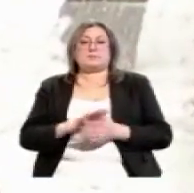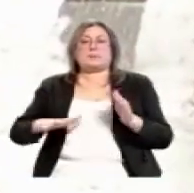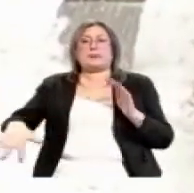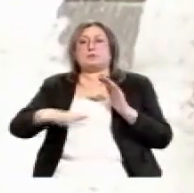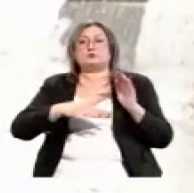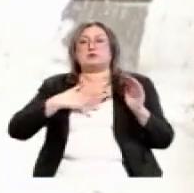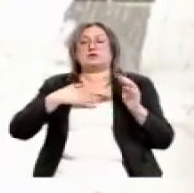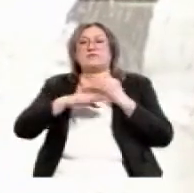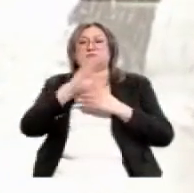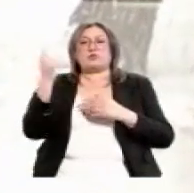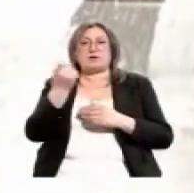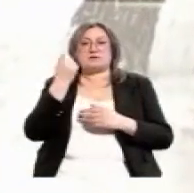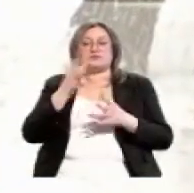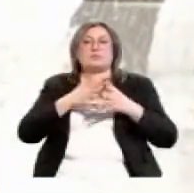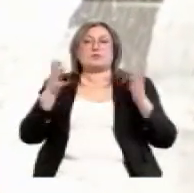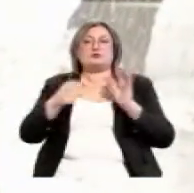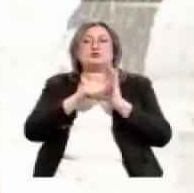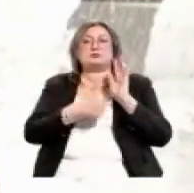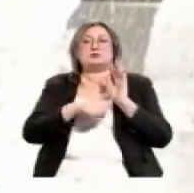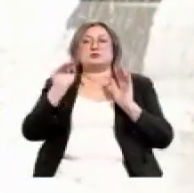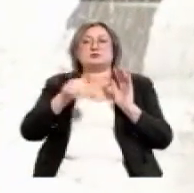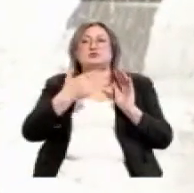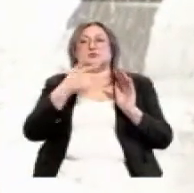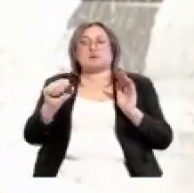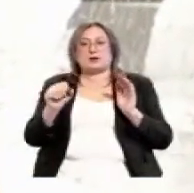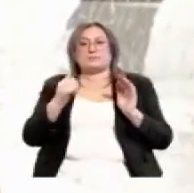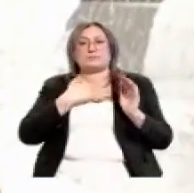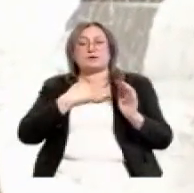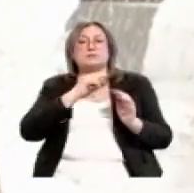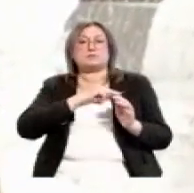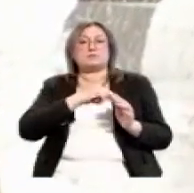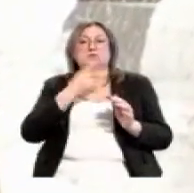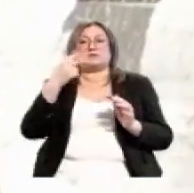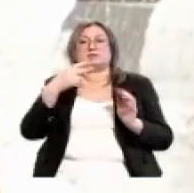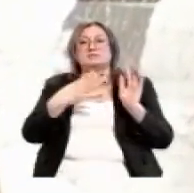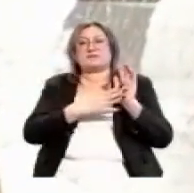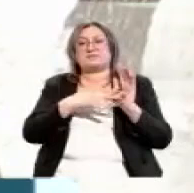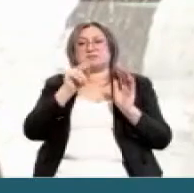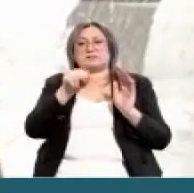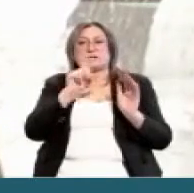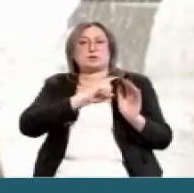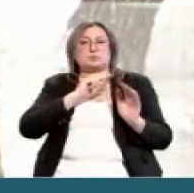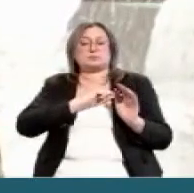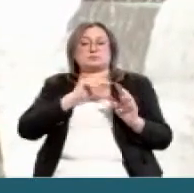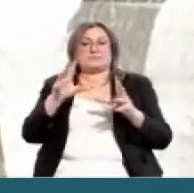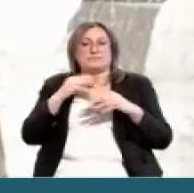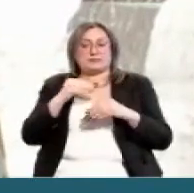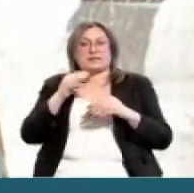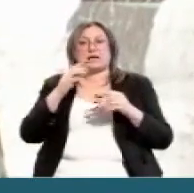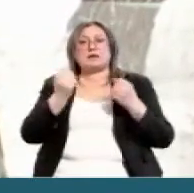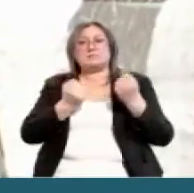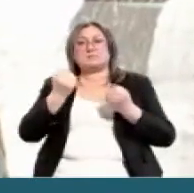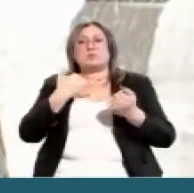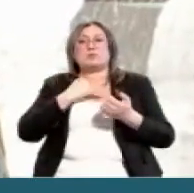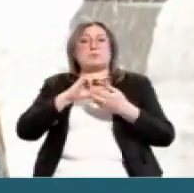Площадь нашего лесного хозяйства более 16 тысяч гектар. У нас работают 29 сотрудников. Хочу сказать, что с техникой